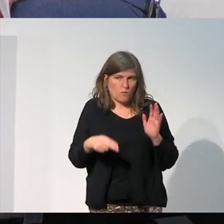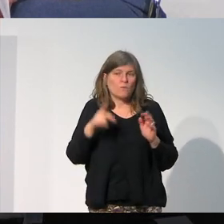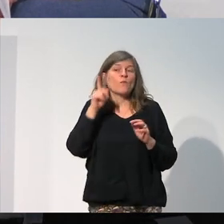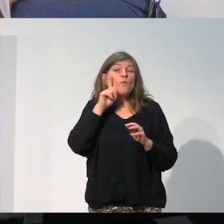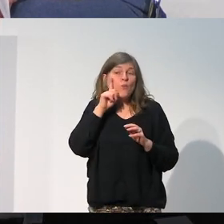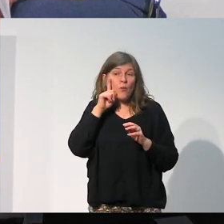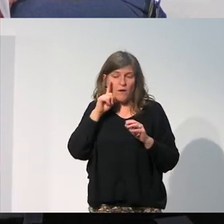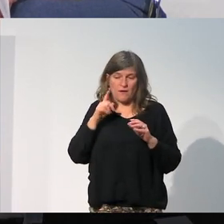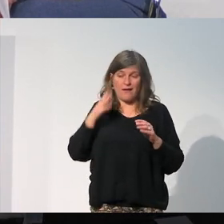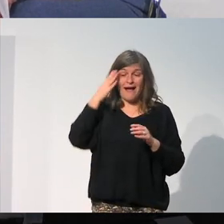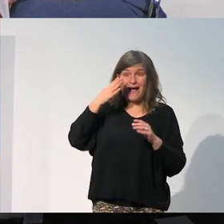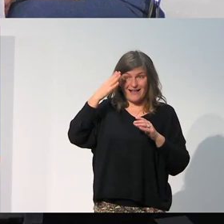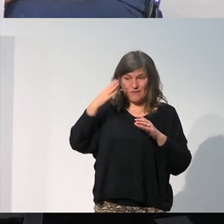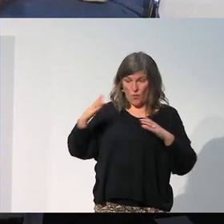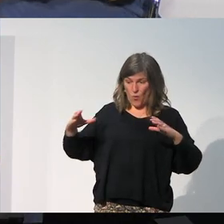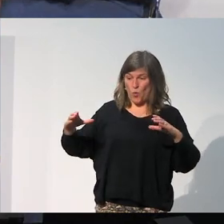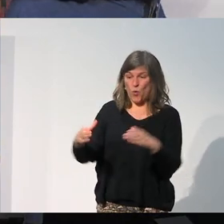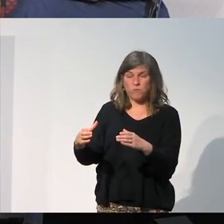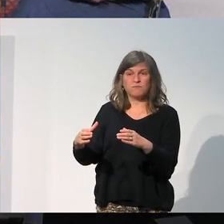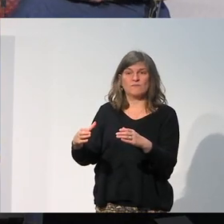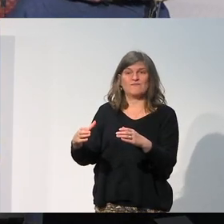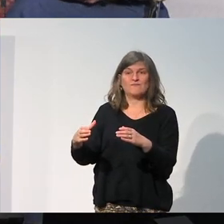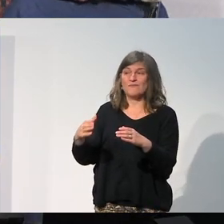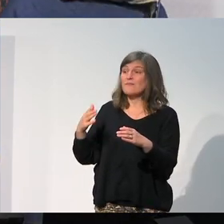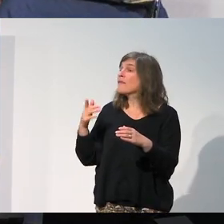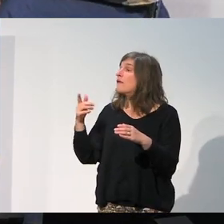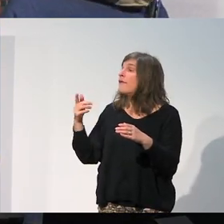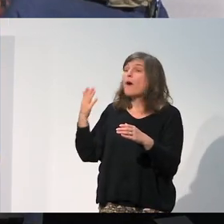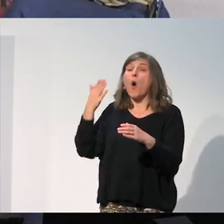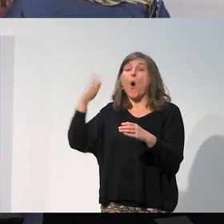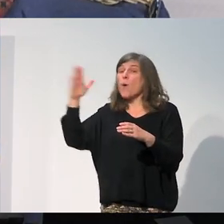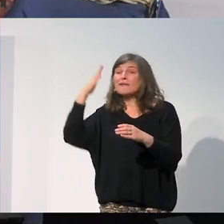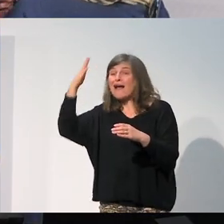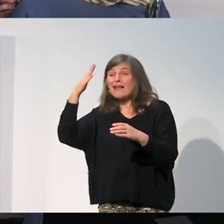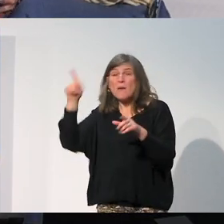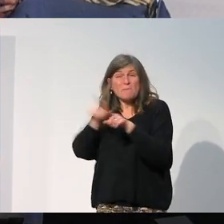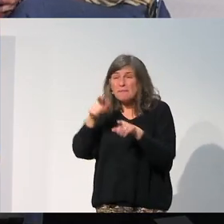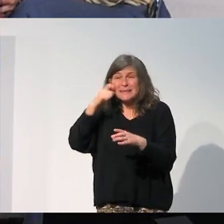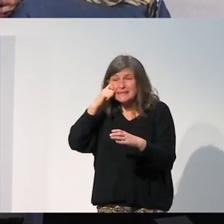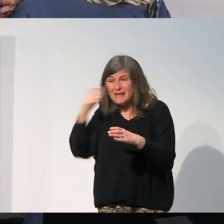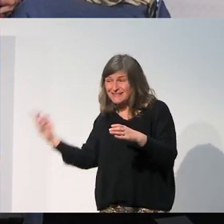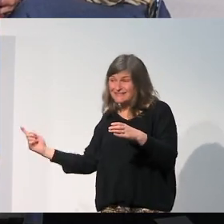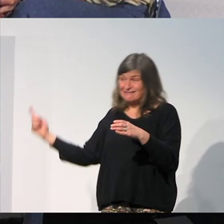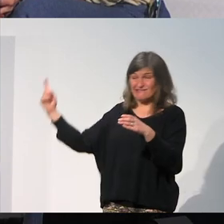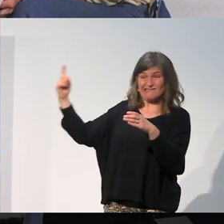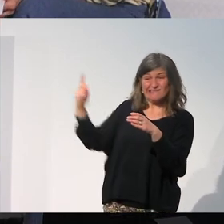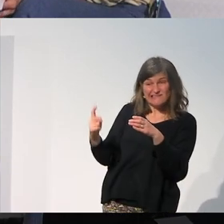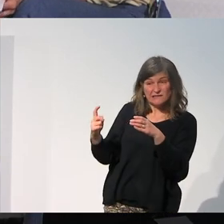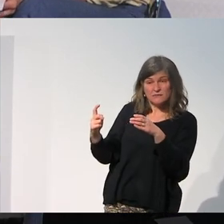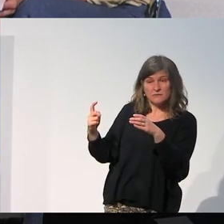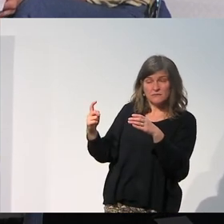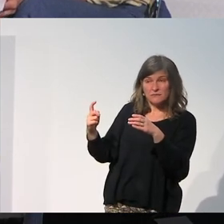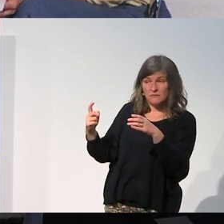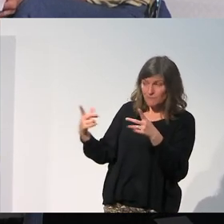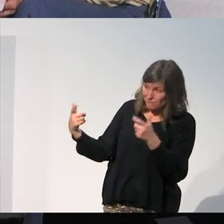groupe ne sont pas spécialement généreux avec un élément qui vient d'un autre groupe, même de la même espèce. Donc, d'un certain point de